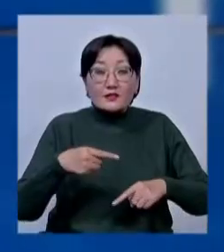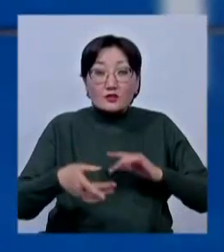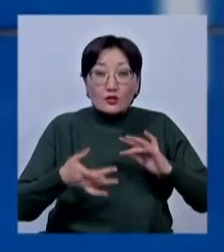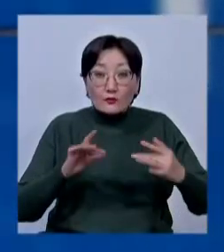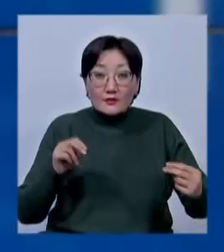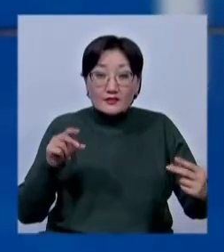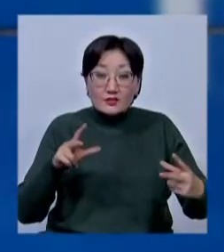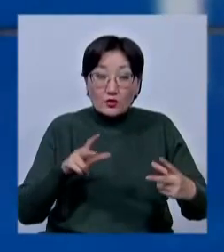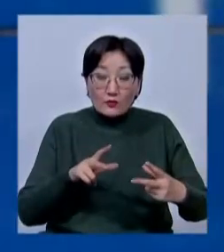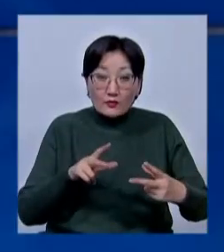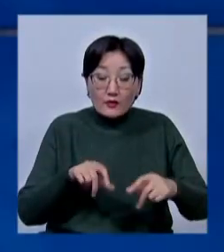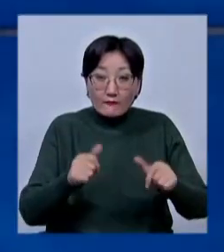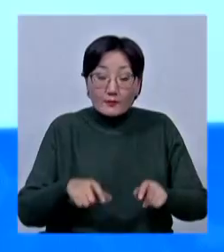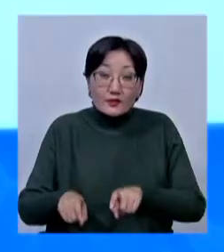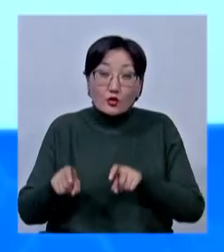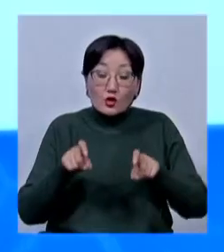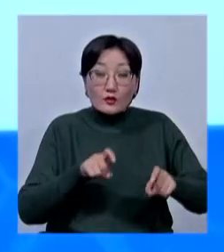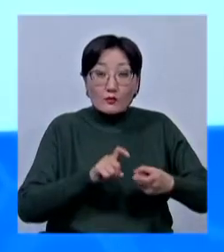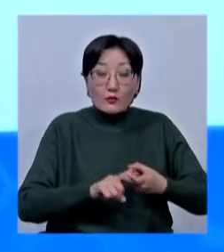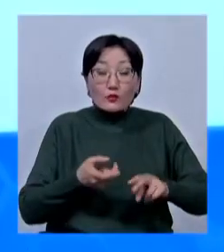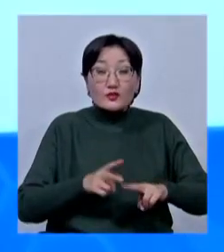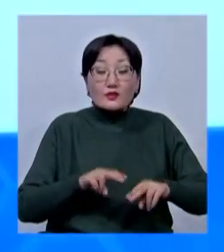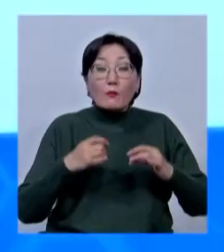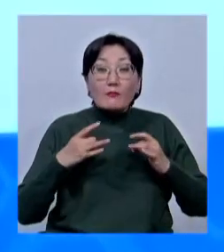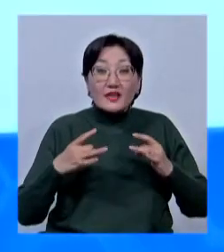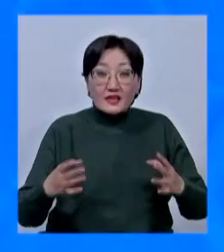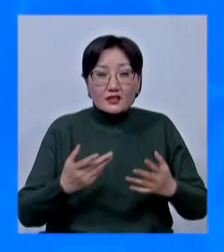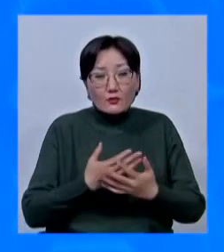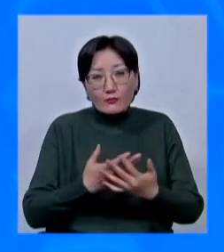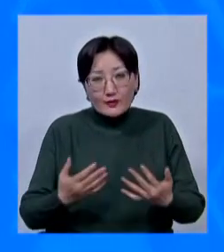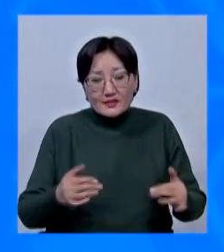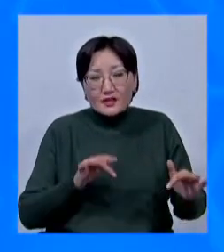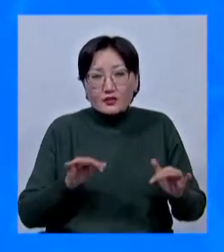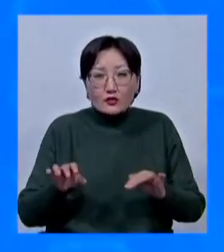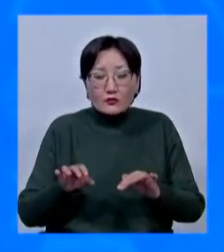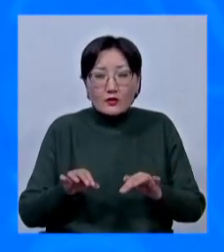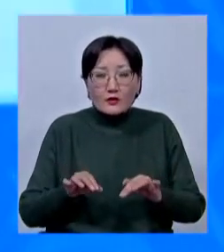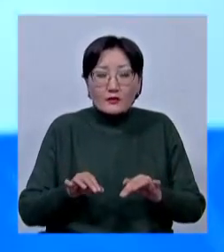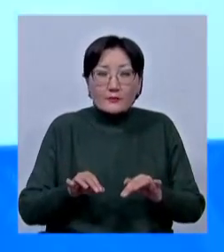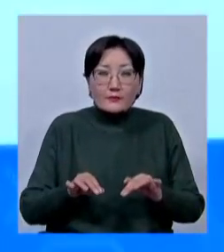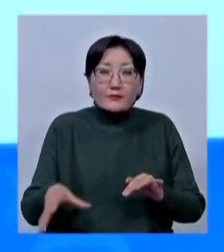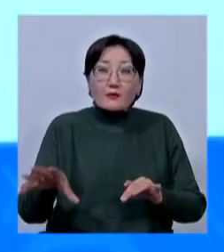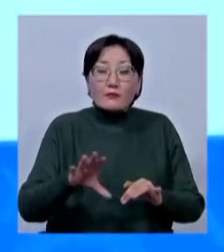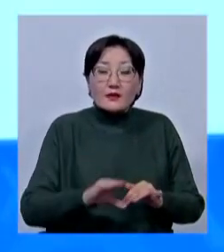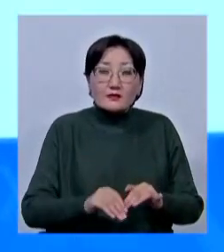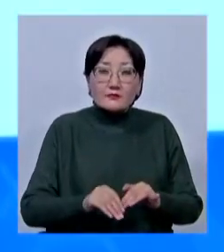форматына көшуіне байланысты, бұл мерекелер, кештер таң ертеңгілік мерекелердің